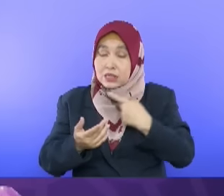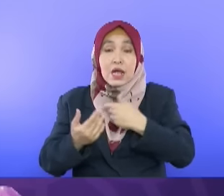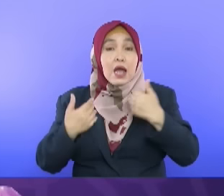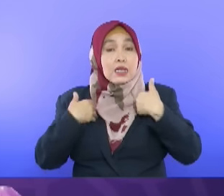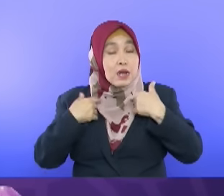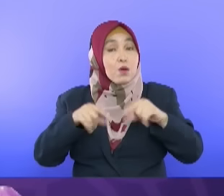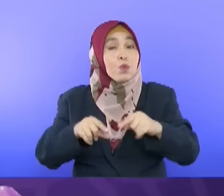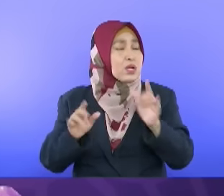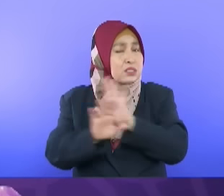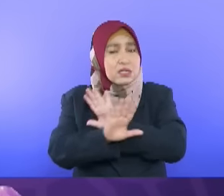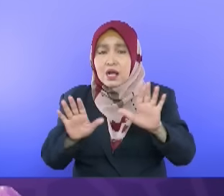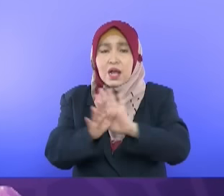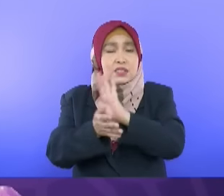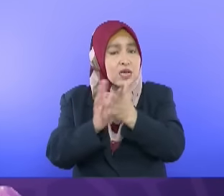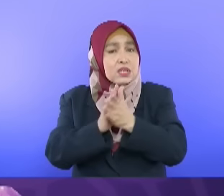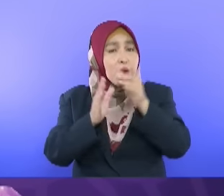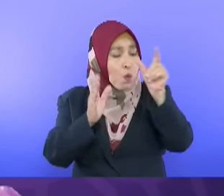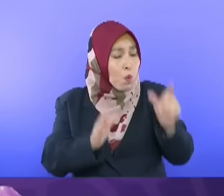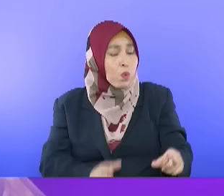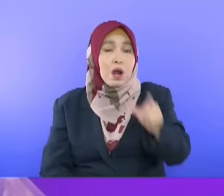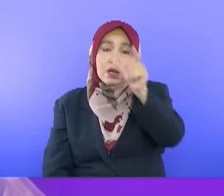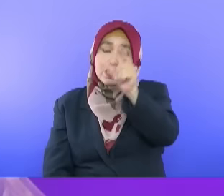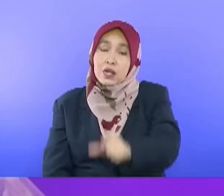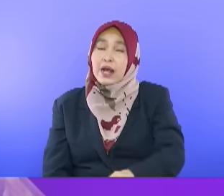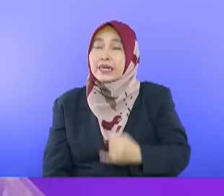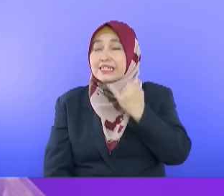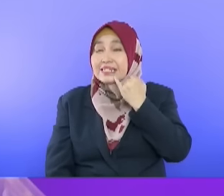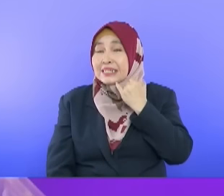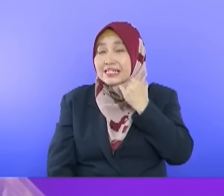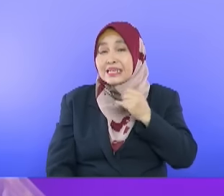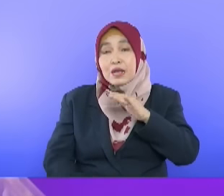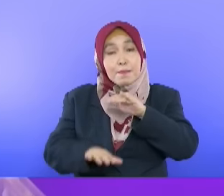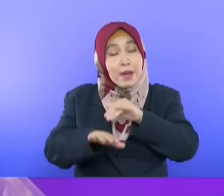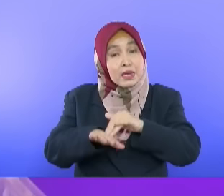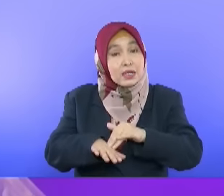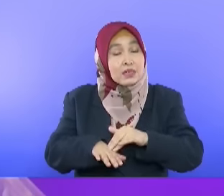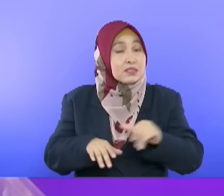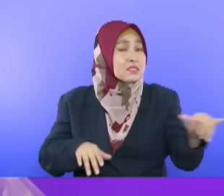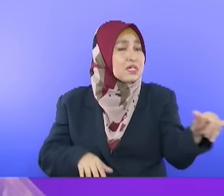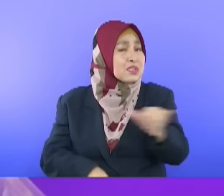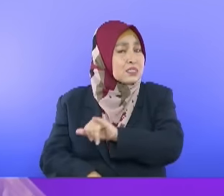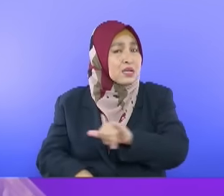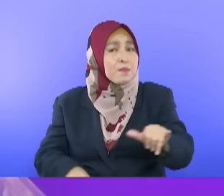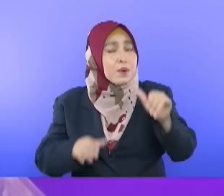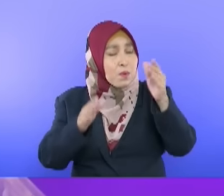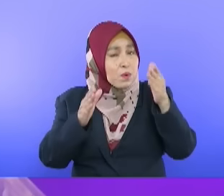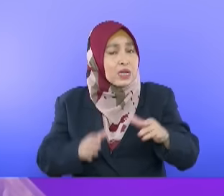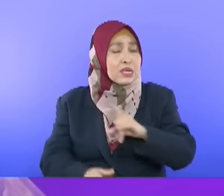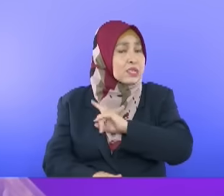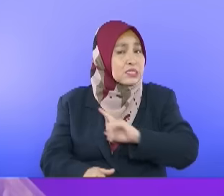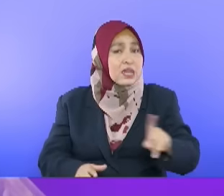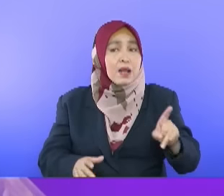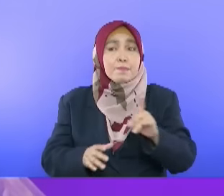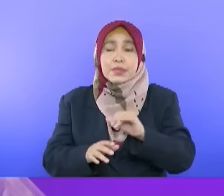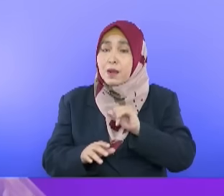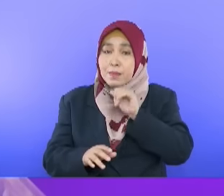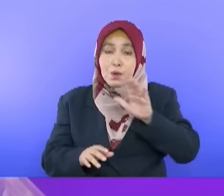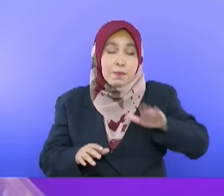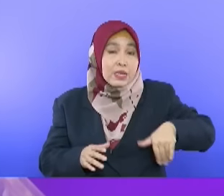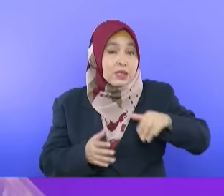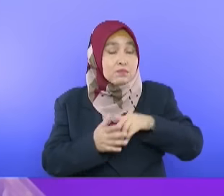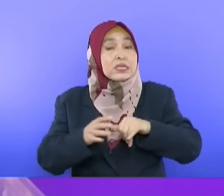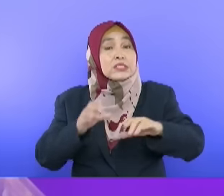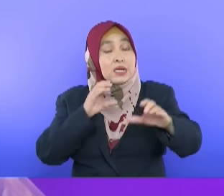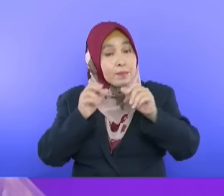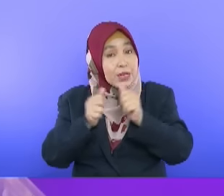jangan jadi jangan jadi orang yang dengki kepada sesama muslim ya Belum lagi bercerita tentang dengan